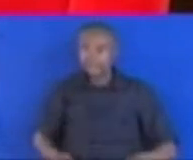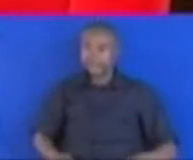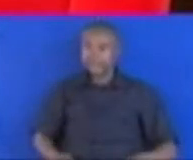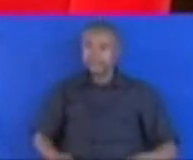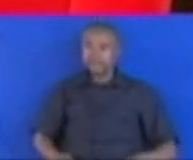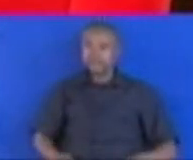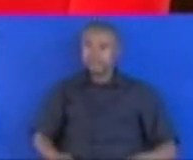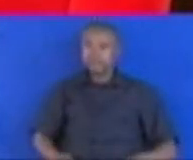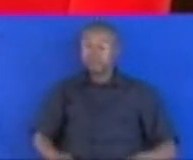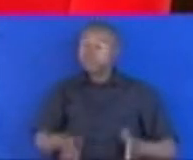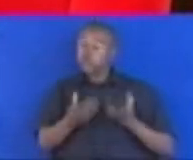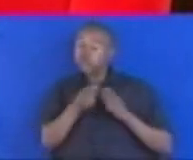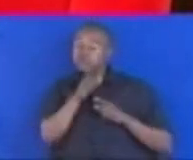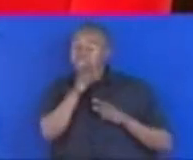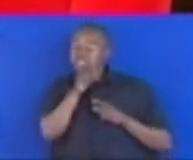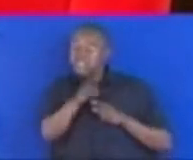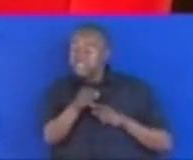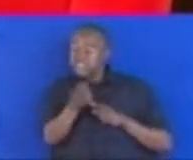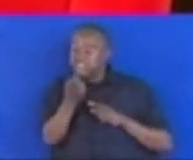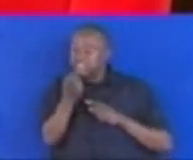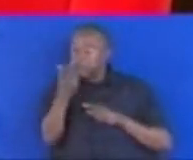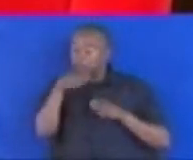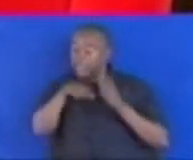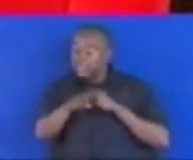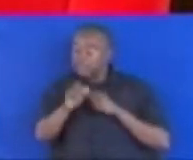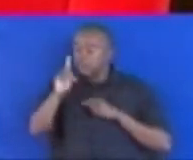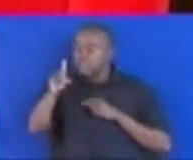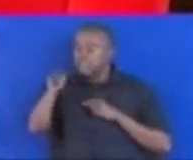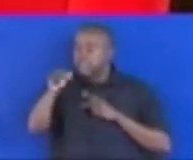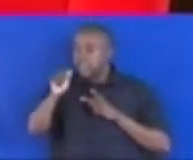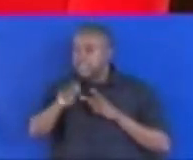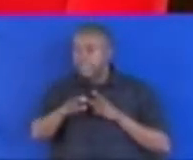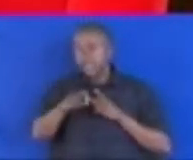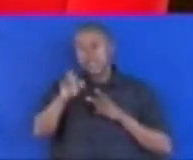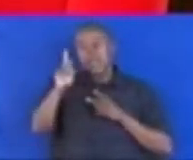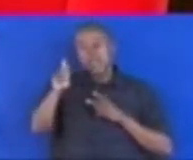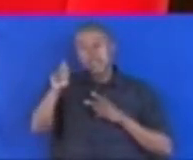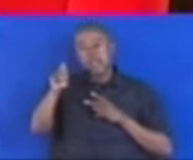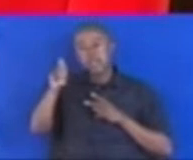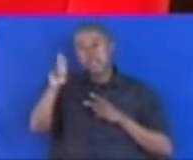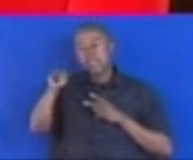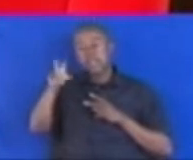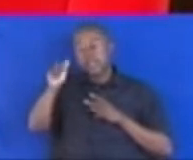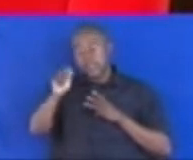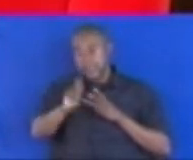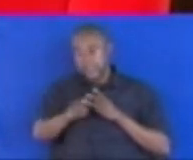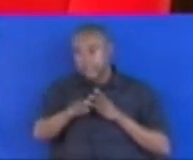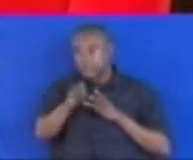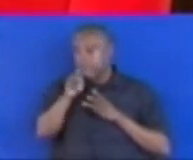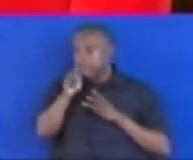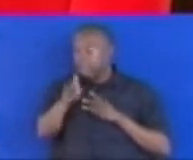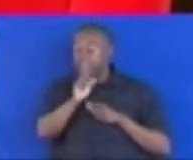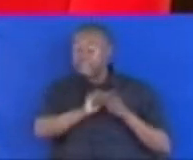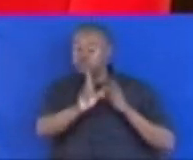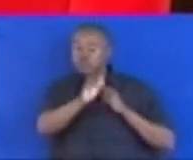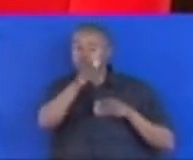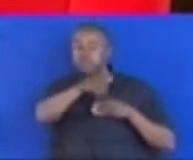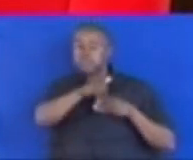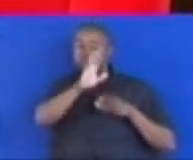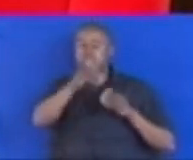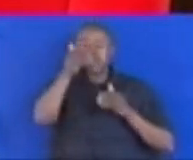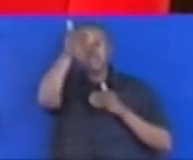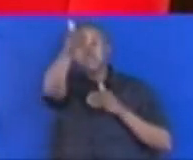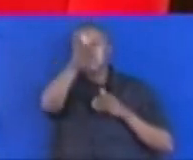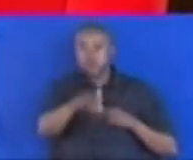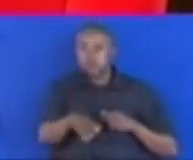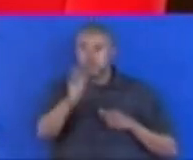itaingia kwenye, ikiingia kwenye DNA na kwenye gene na RNA, ndio utu wa mtu. Ina send message miaka ijayo